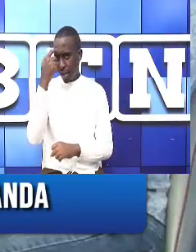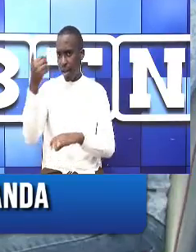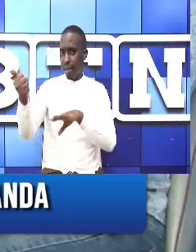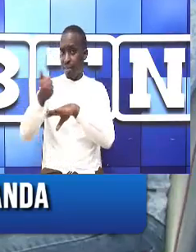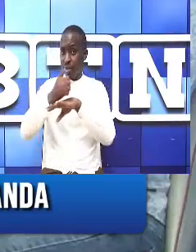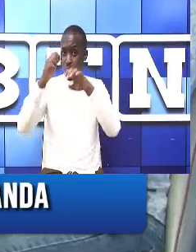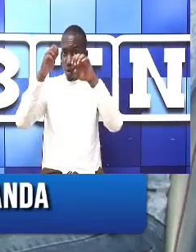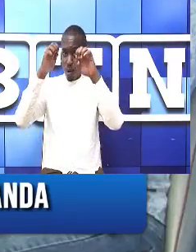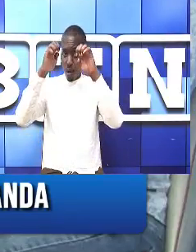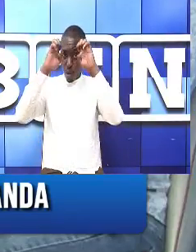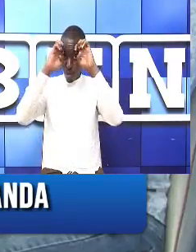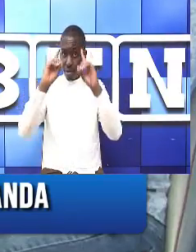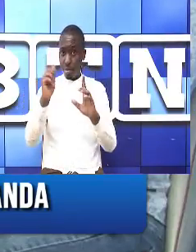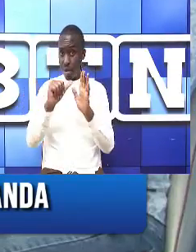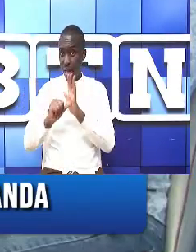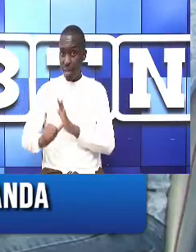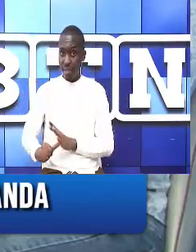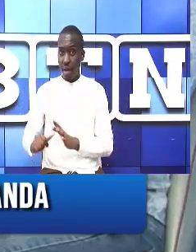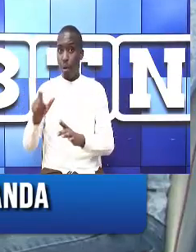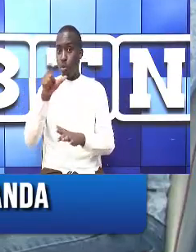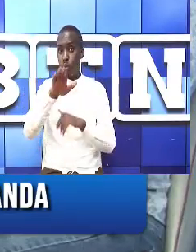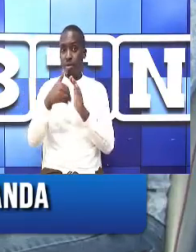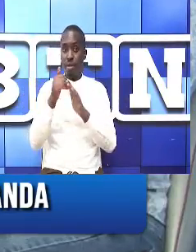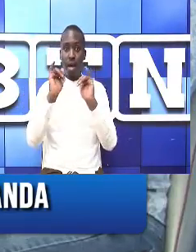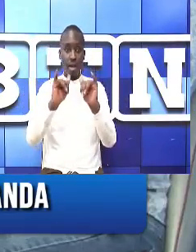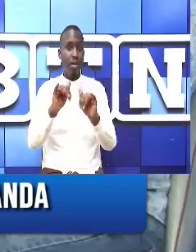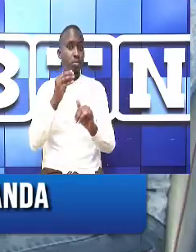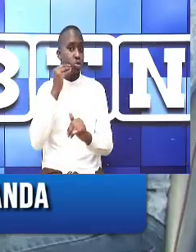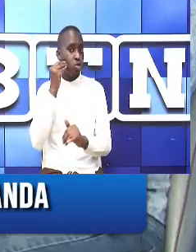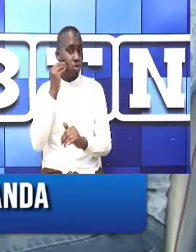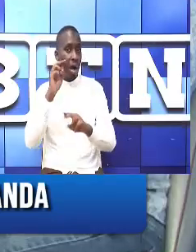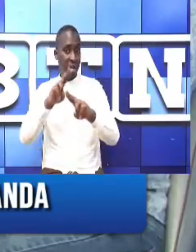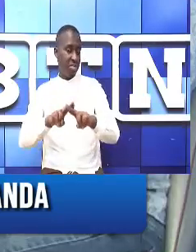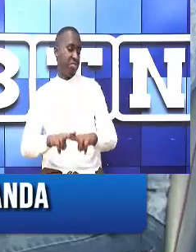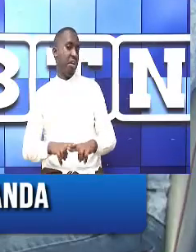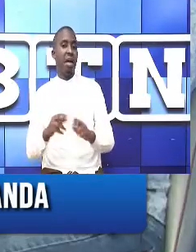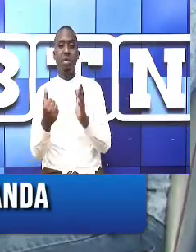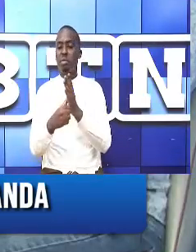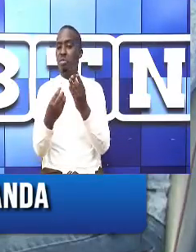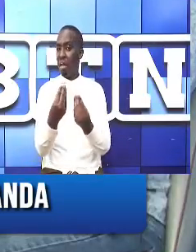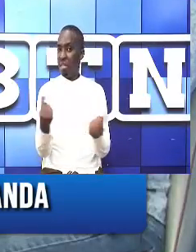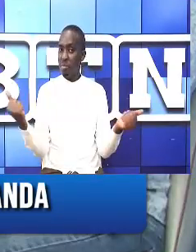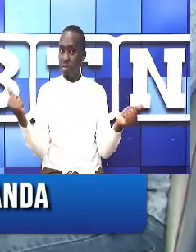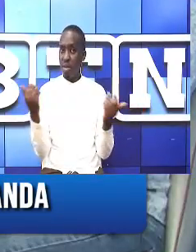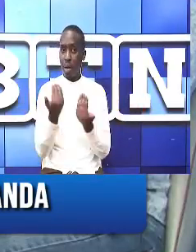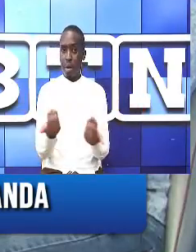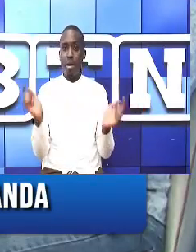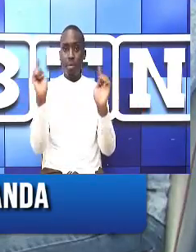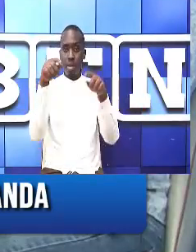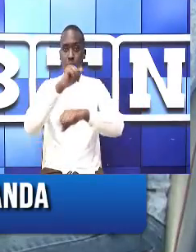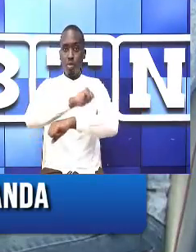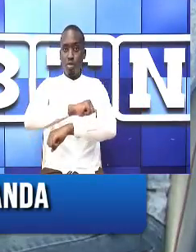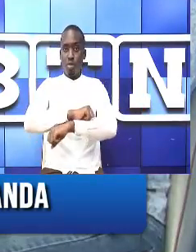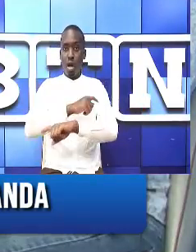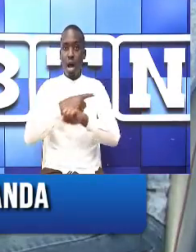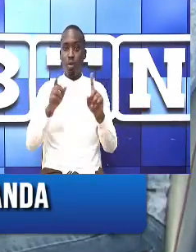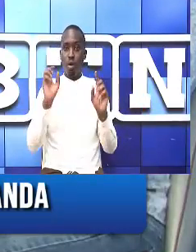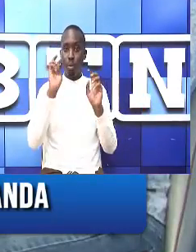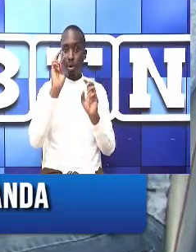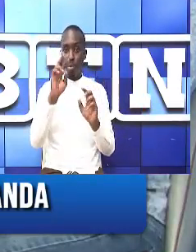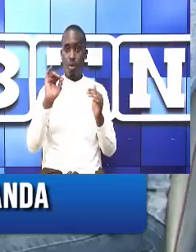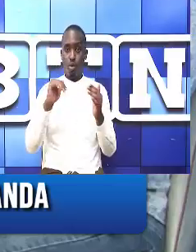uburezi budaheza buri wese akaba yakicara mu rugo akumva ko ikibazo wenda cyakemutse abana bose bari ku ishuri ese mwebwe iyo murebye kugeza ubu